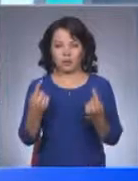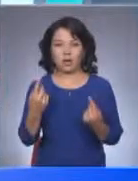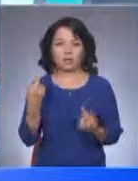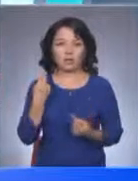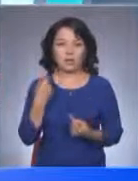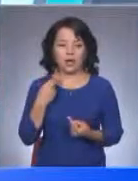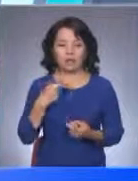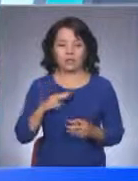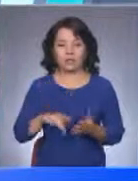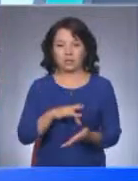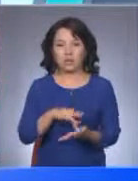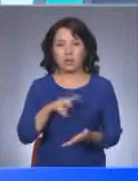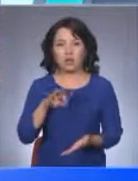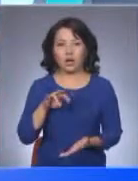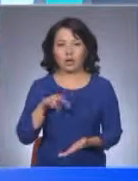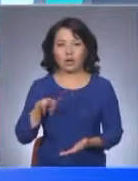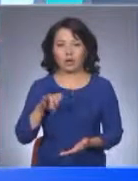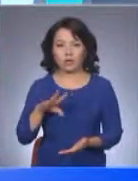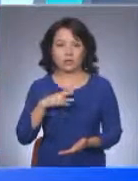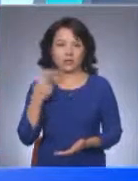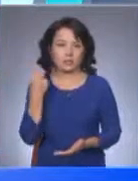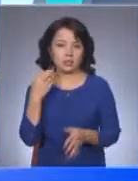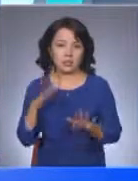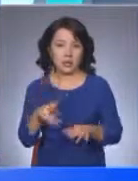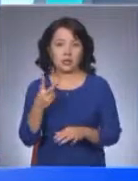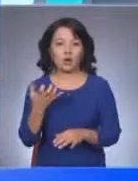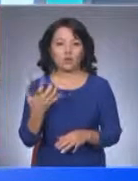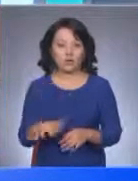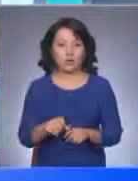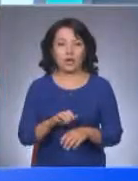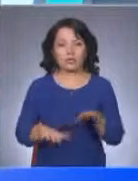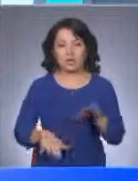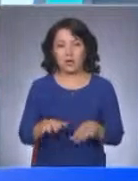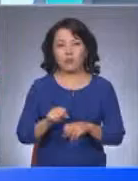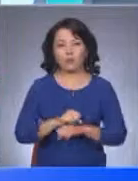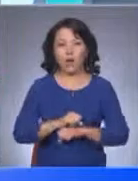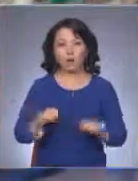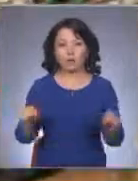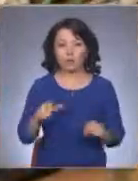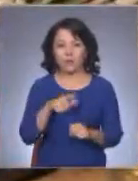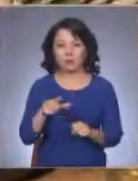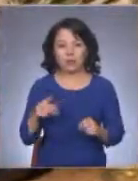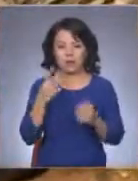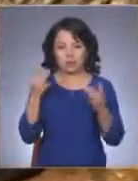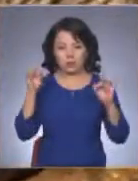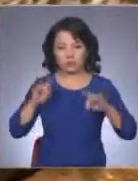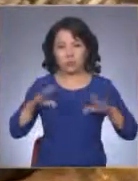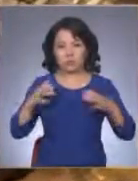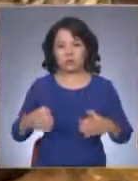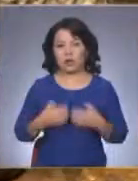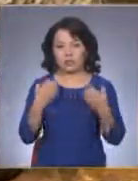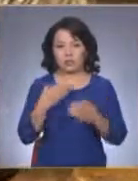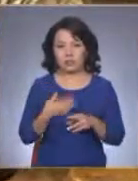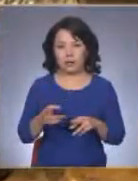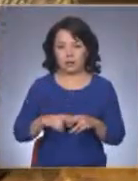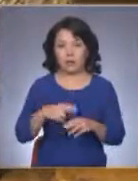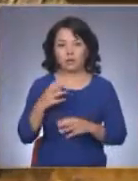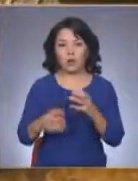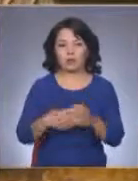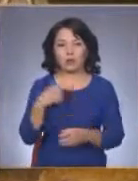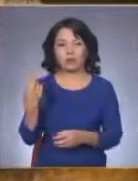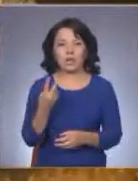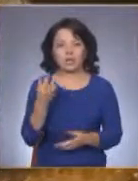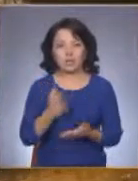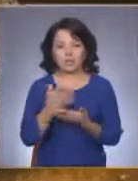Ұлыбритания астанасы Лондонда табылған 250 келілік бомба жергілікті жұрттың зәресін ұшырды. Ол екінші